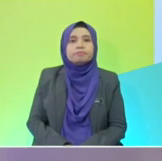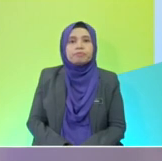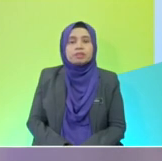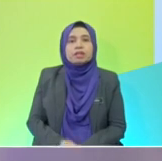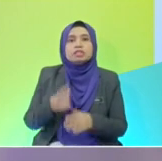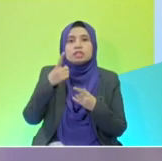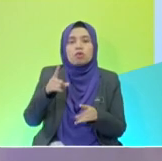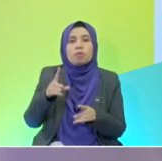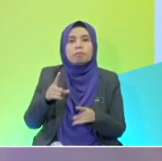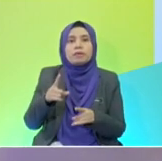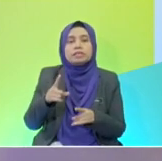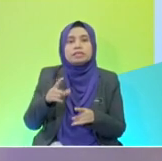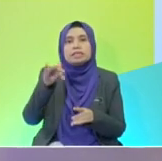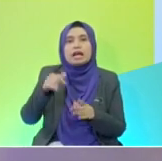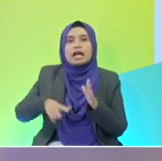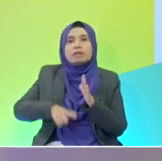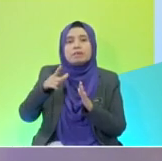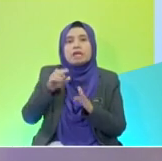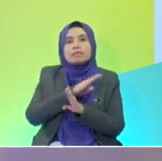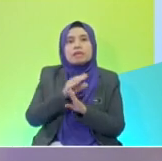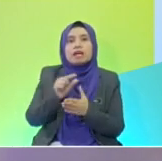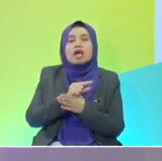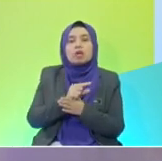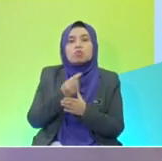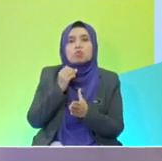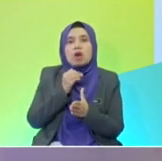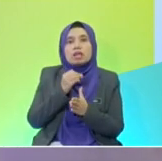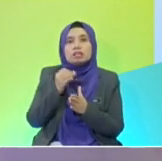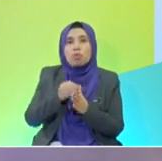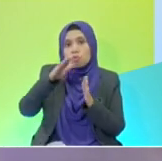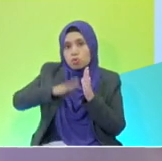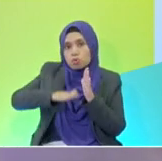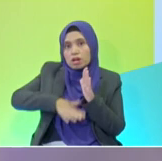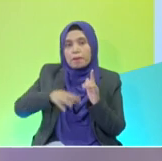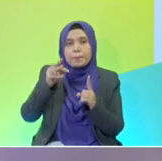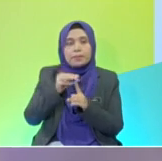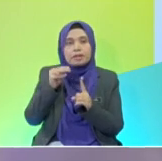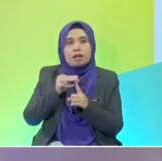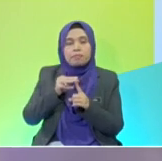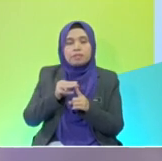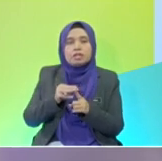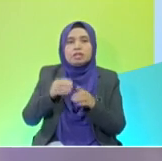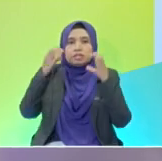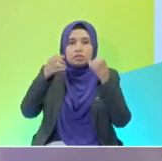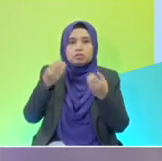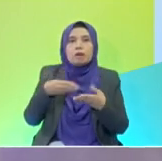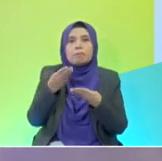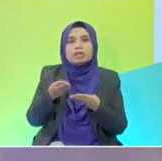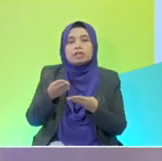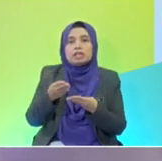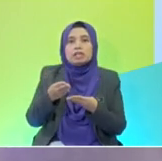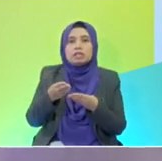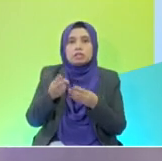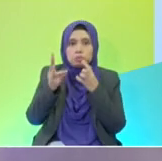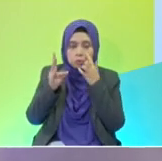tidak mengganggu ataupun mengurangkan markah Oke jadi di sini ada 7 fakta Saidah pagi ini